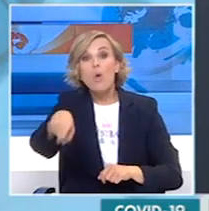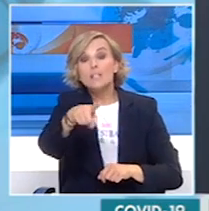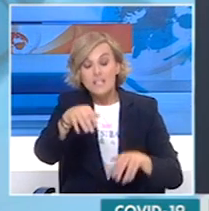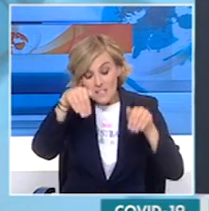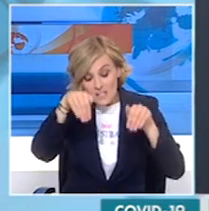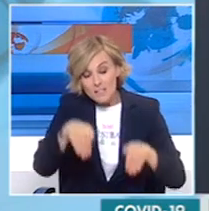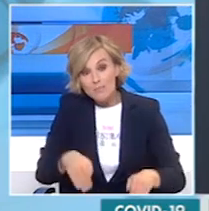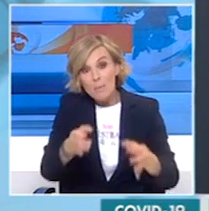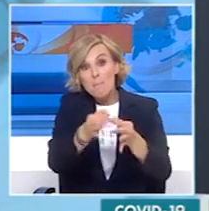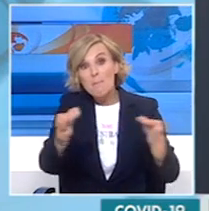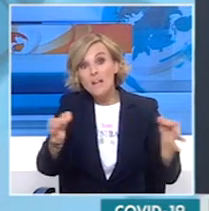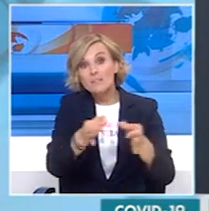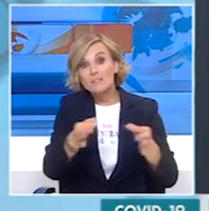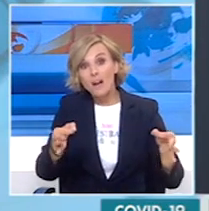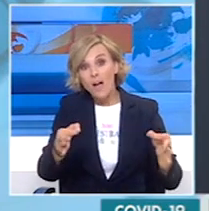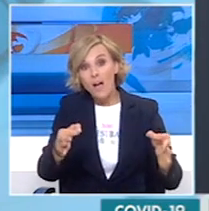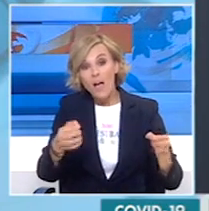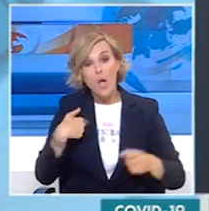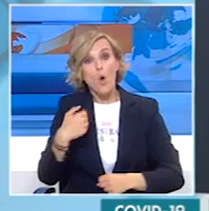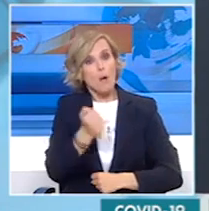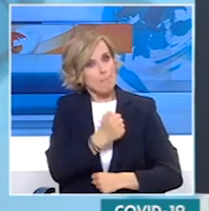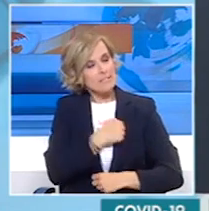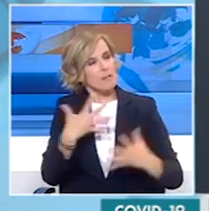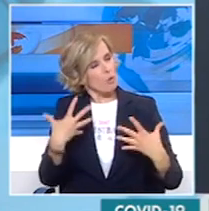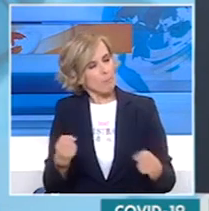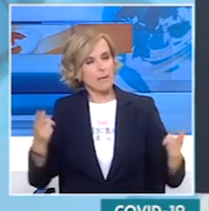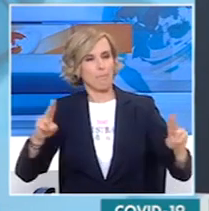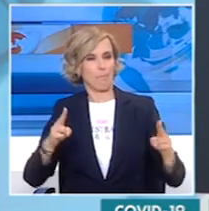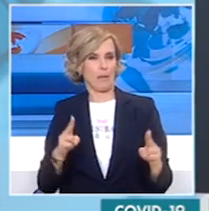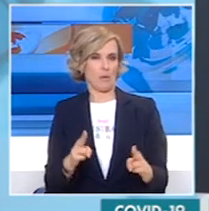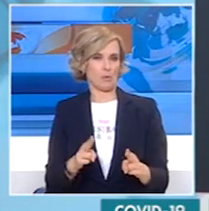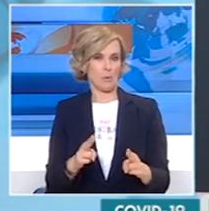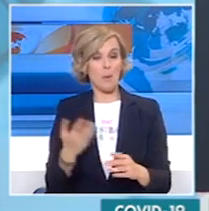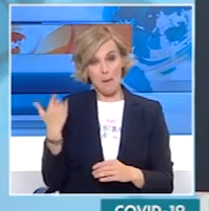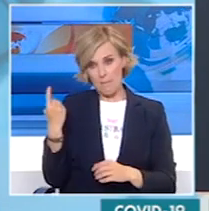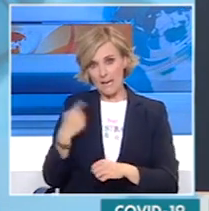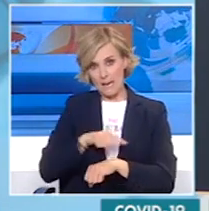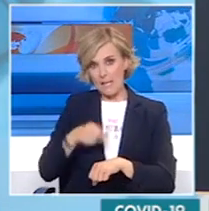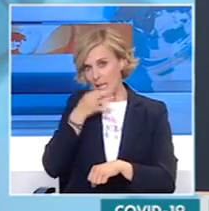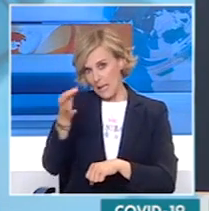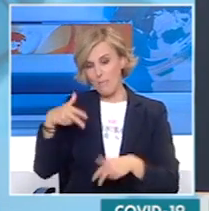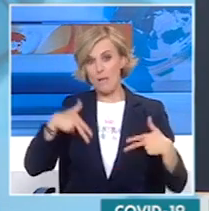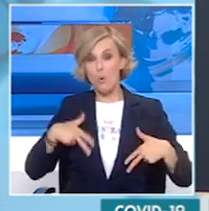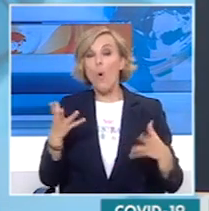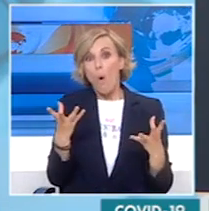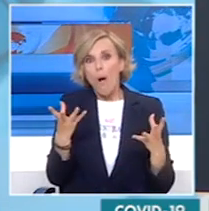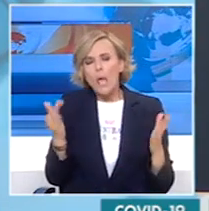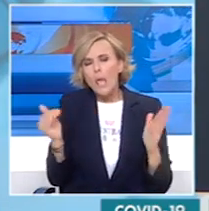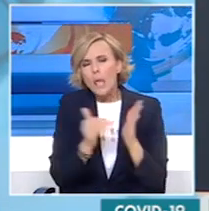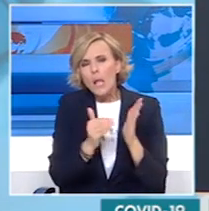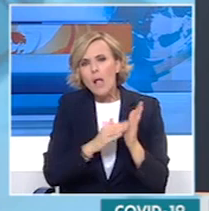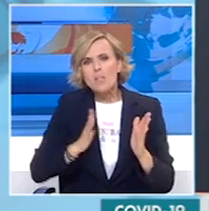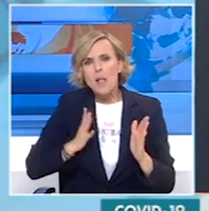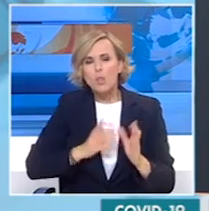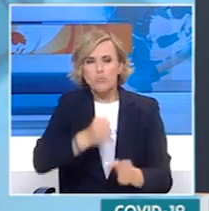ότι δεν υπάρχει κάποια τεράστια διασπορά, αλλά πριν από λίγο ακούσατε τον Υπουργό να λέει για χιλιάδες ανθρώπους που είναι σε καραντίνα, για